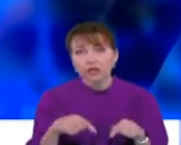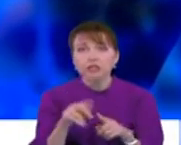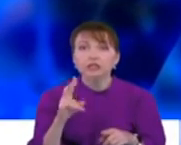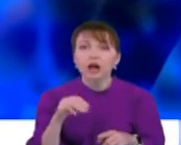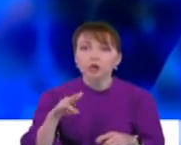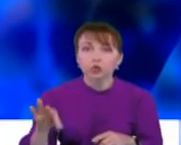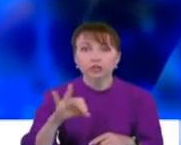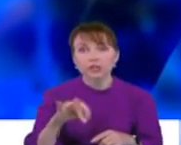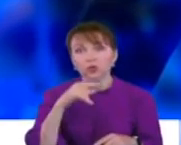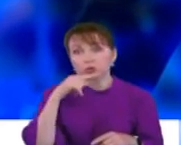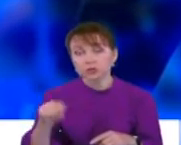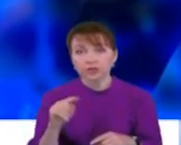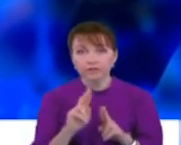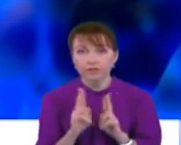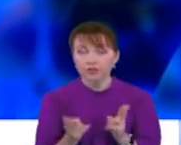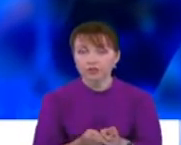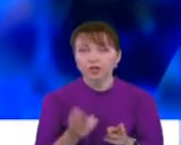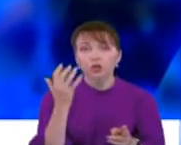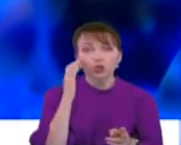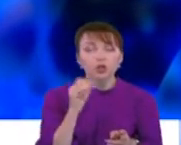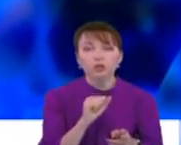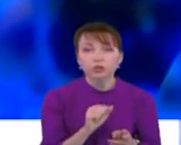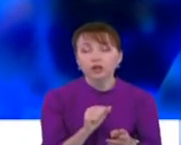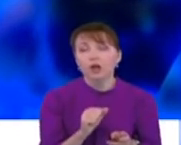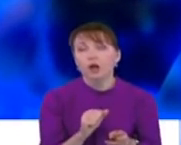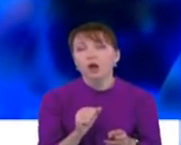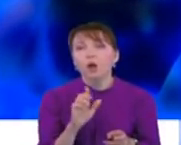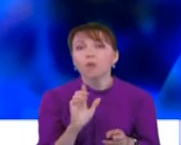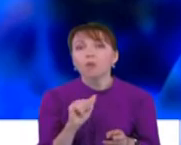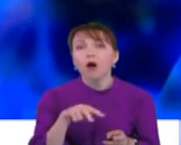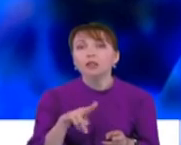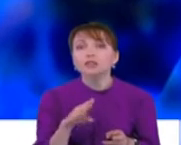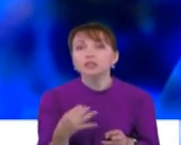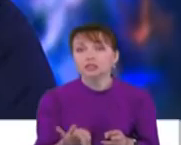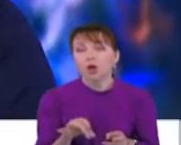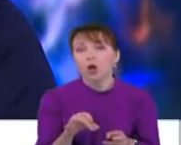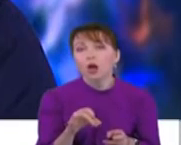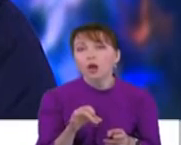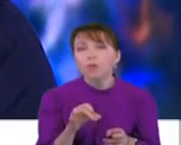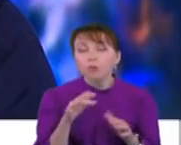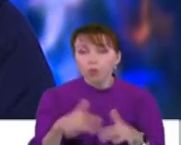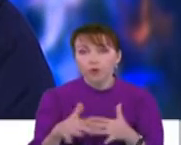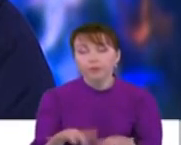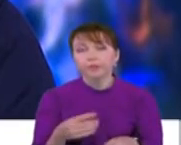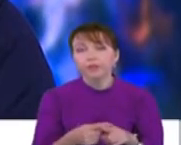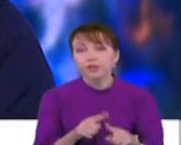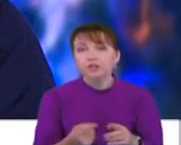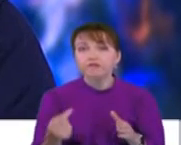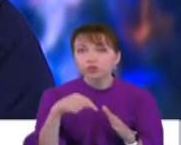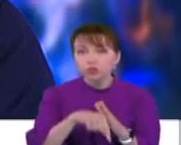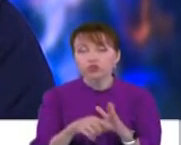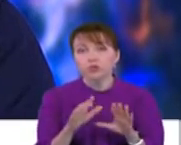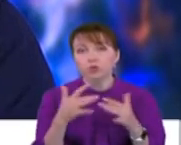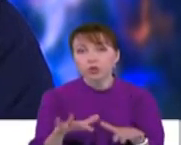Федерації. І схожість Чорного, Азовського і Балтійських морів в тому, що вони є морями внутрішніми, вони є морями закритими.